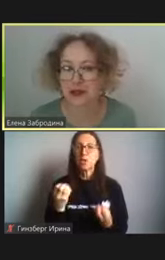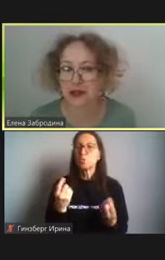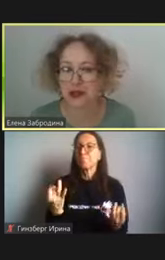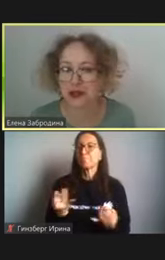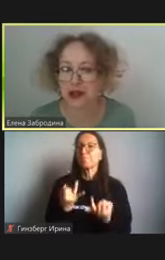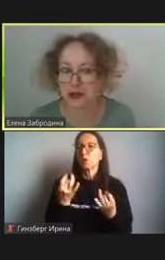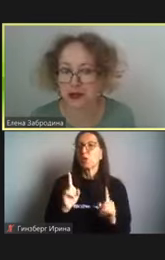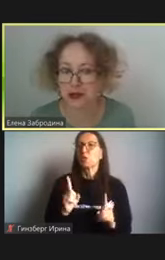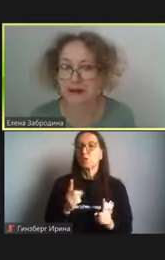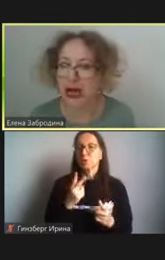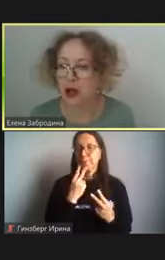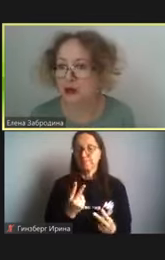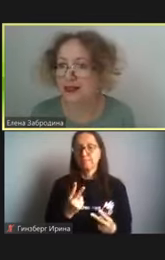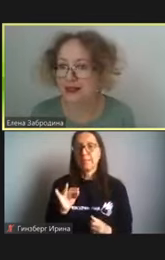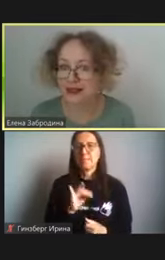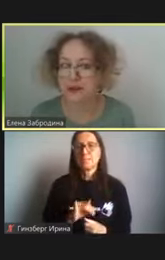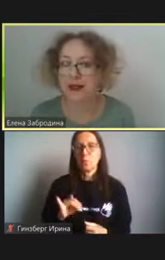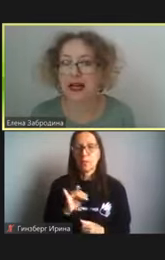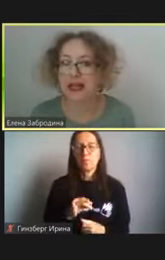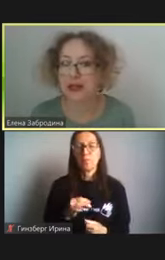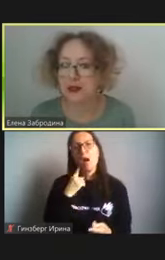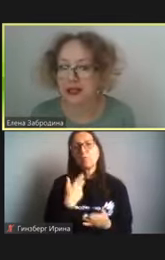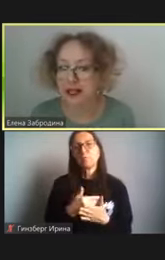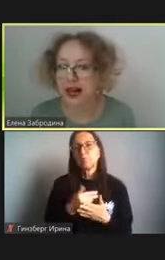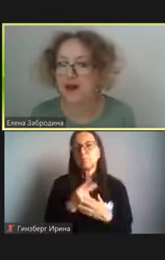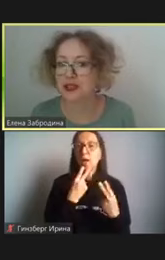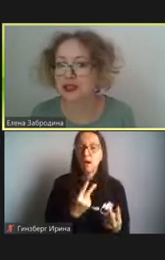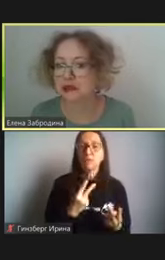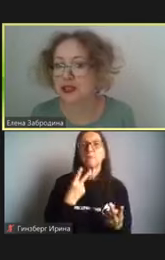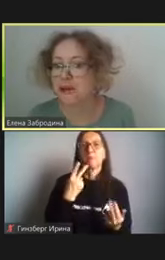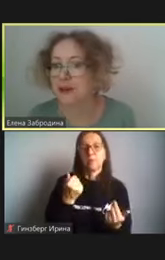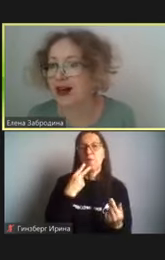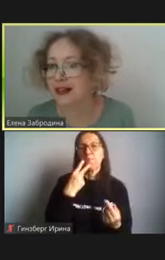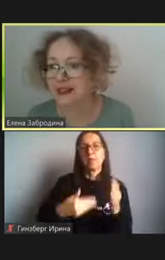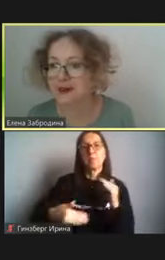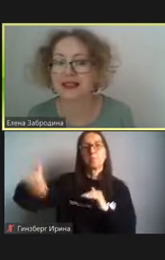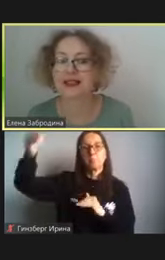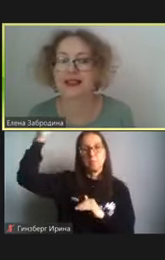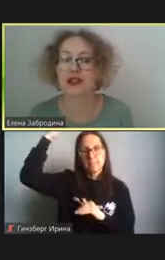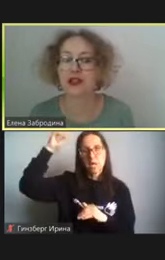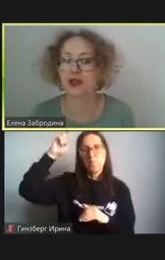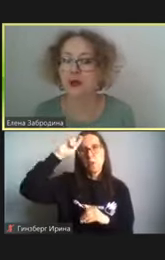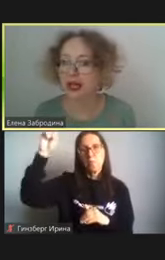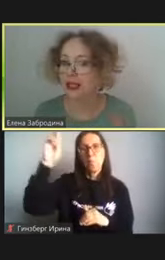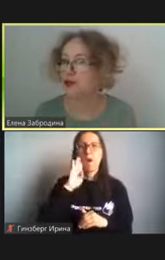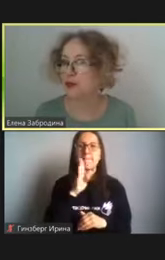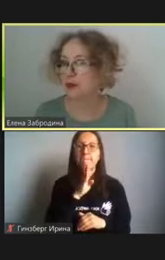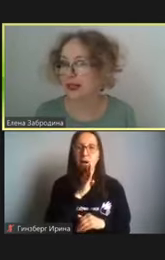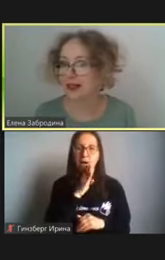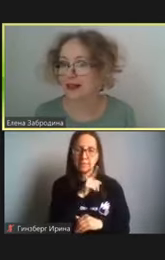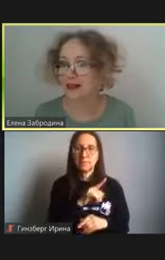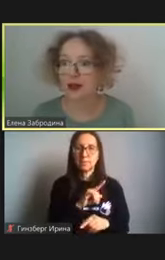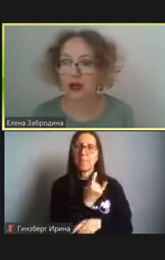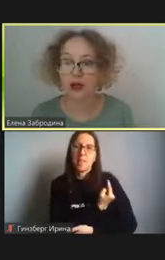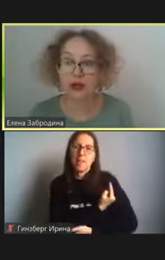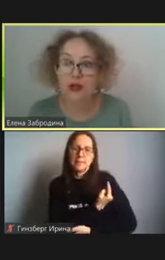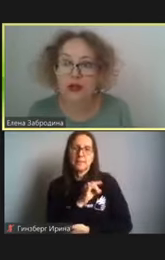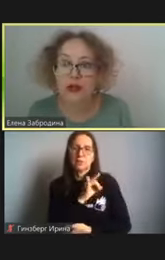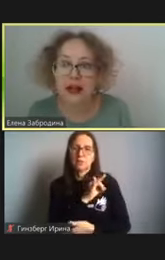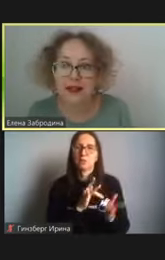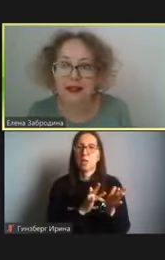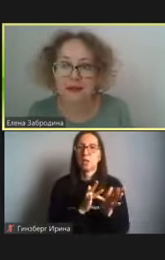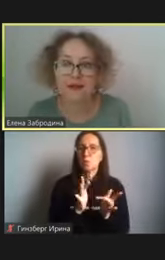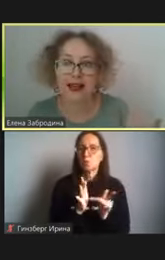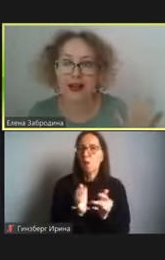дальше происходит история. Ну, казалось бы, небеса, вот здесь Богоматерь с младенцем Христом, это все понятно. Но